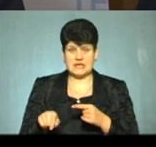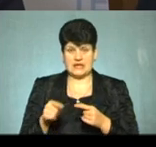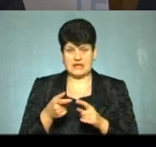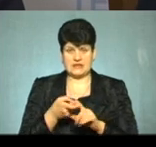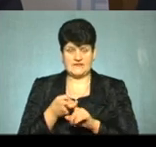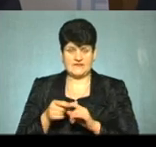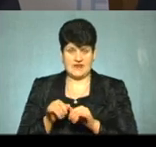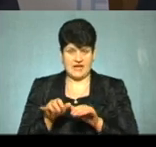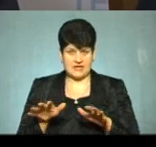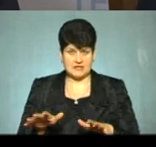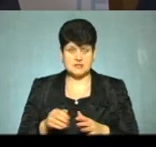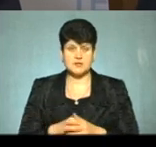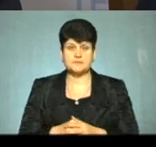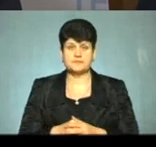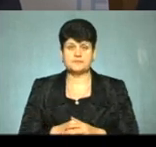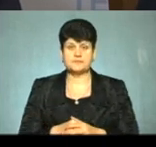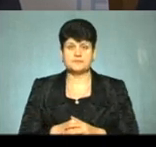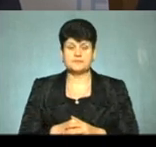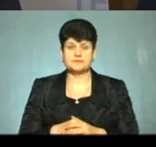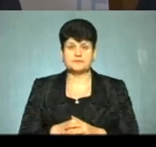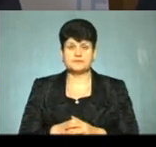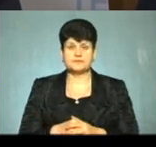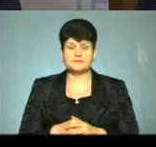інфекції, до цього вірусу.